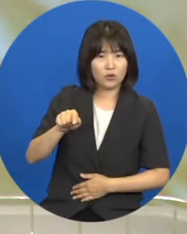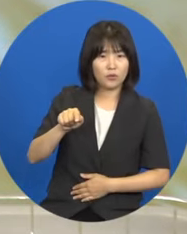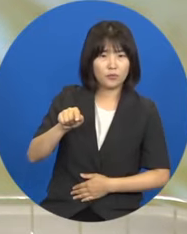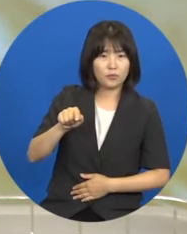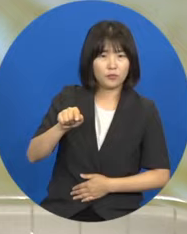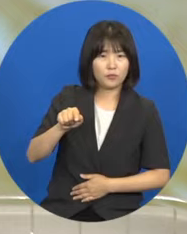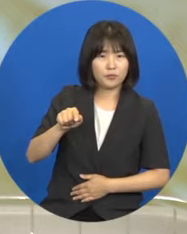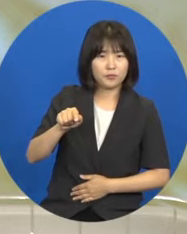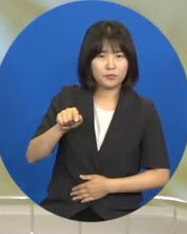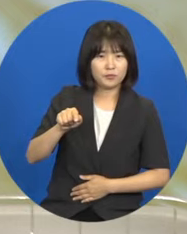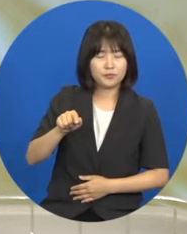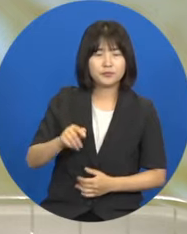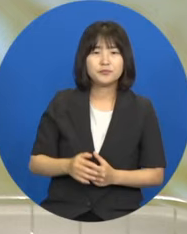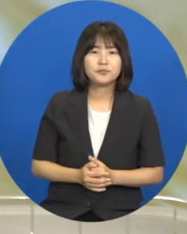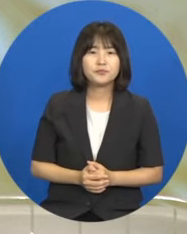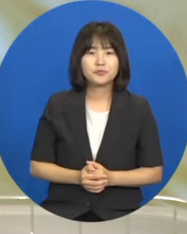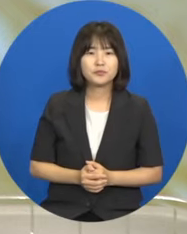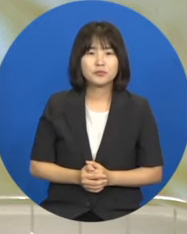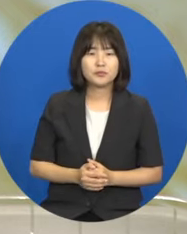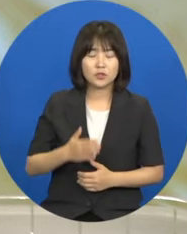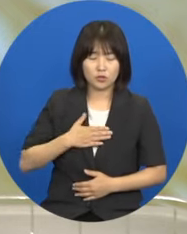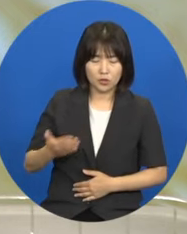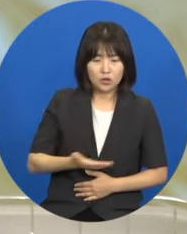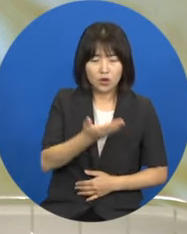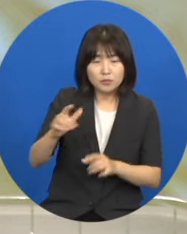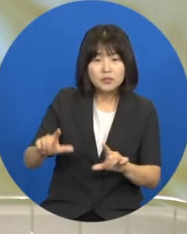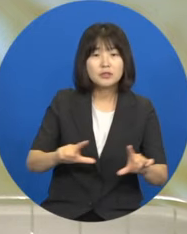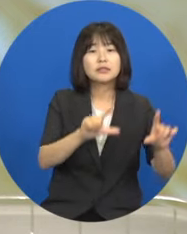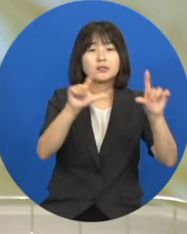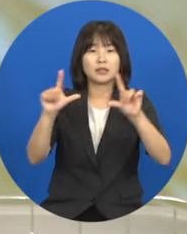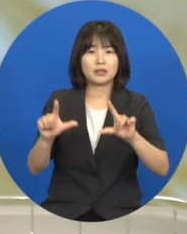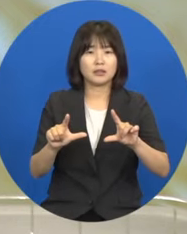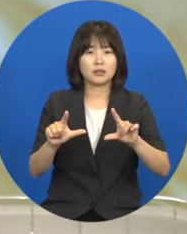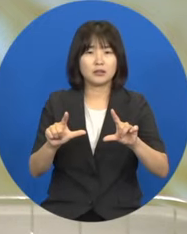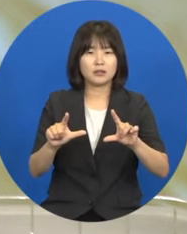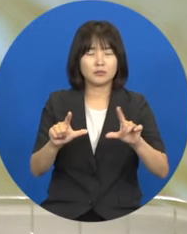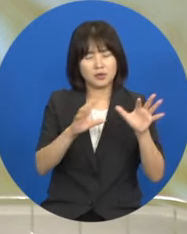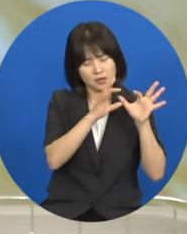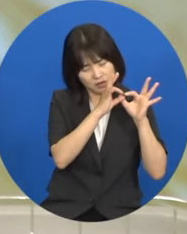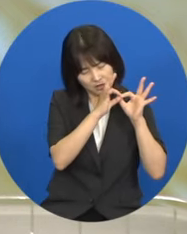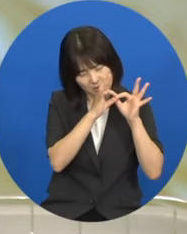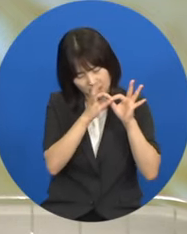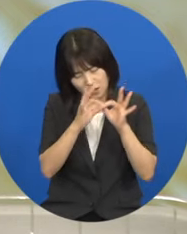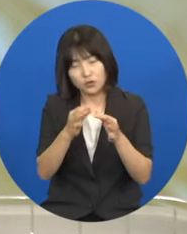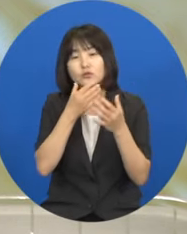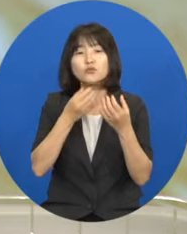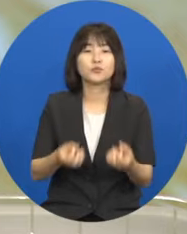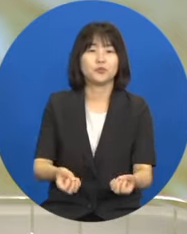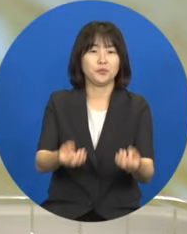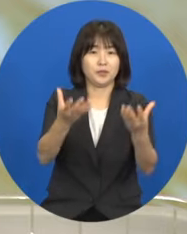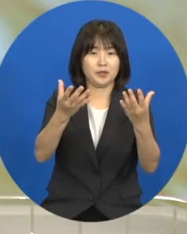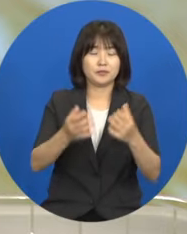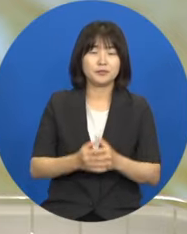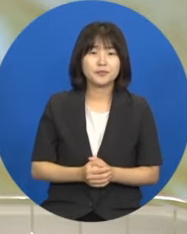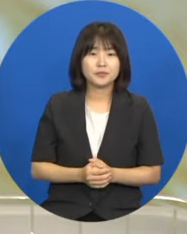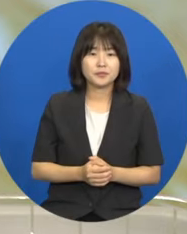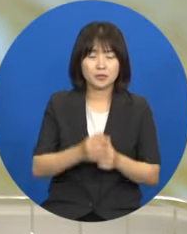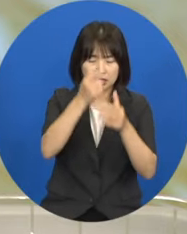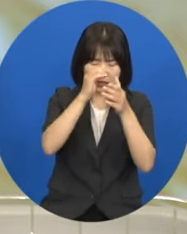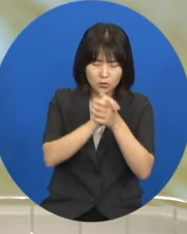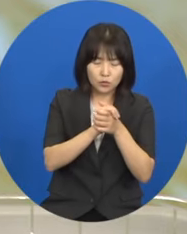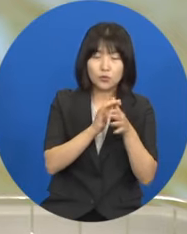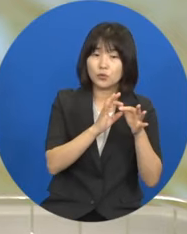하나님을 경험하는 것이 저와 여러분의 삶 가운데 끊이지 않기를 축복합니다. 기도를